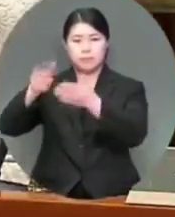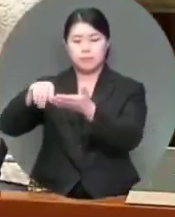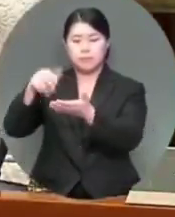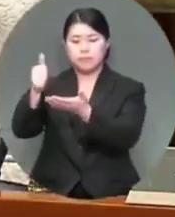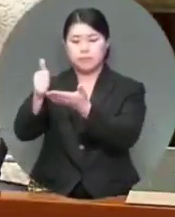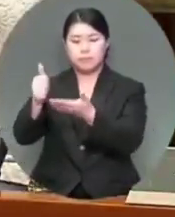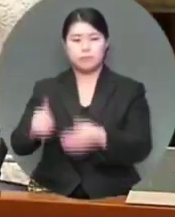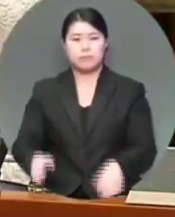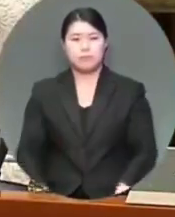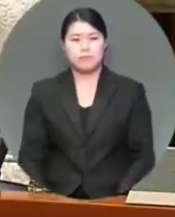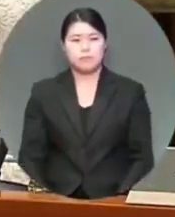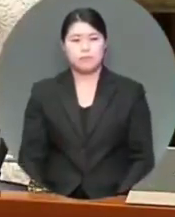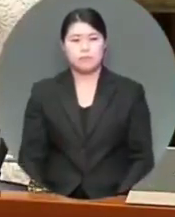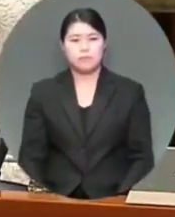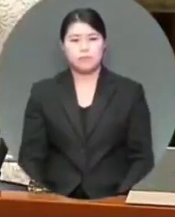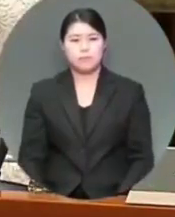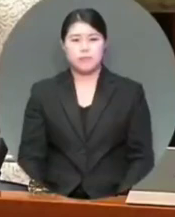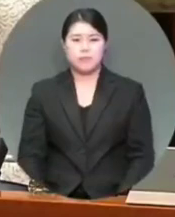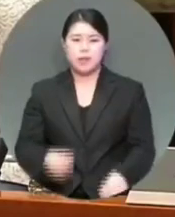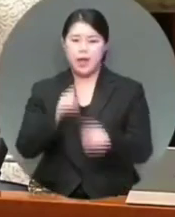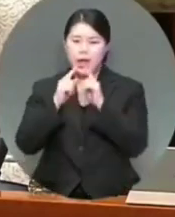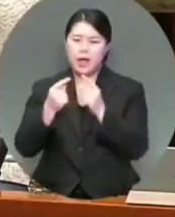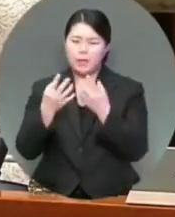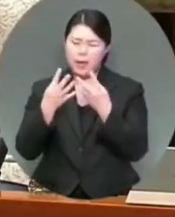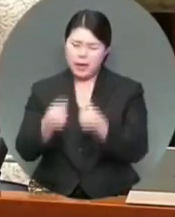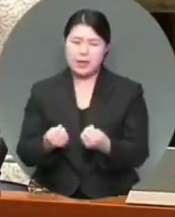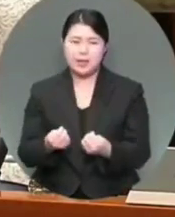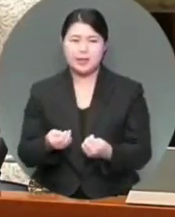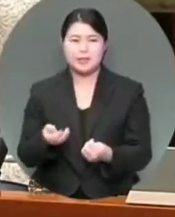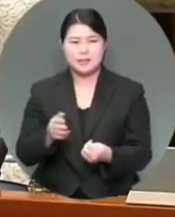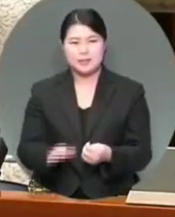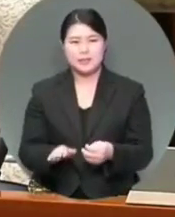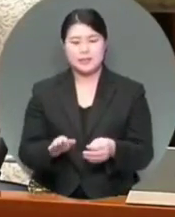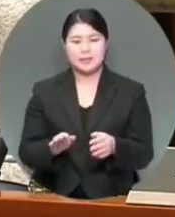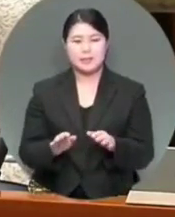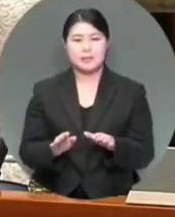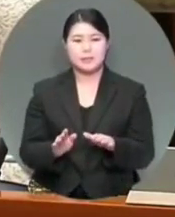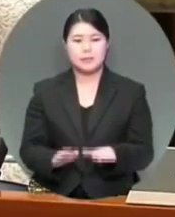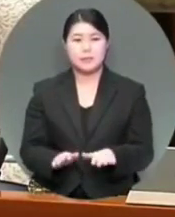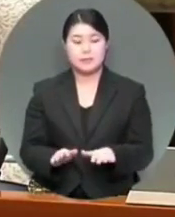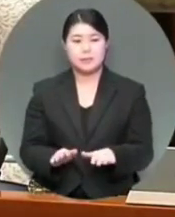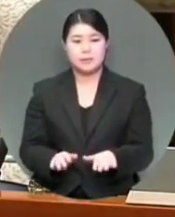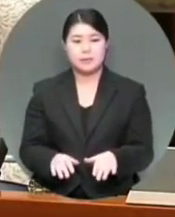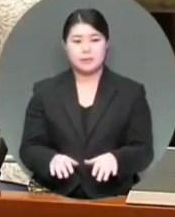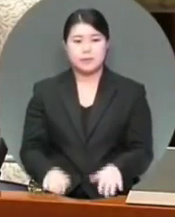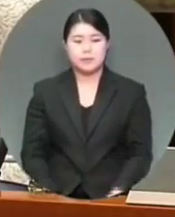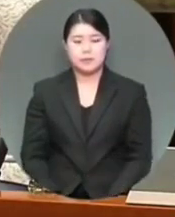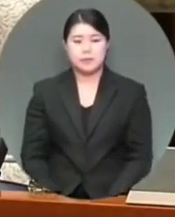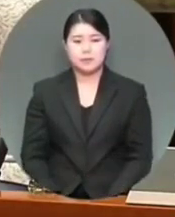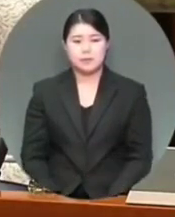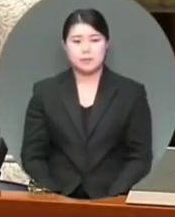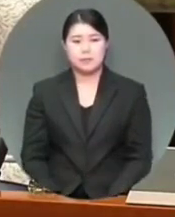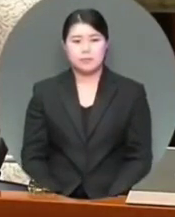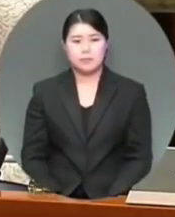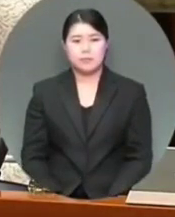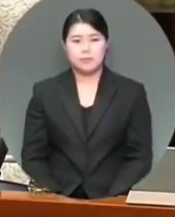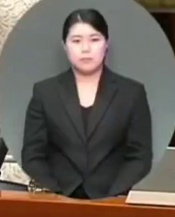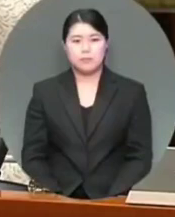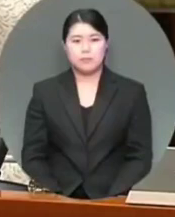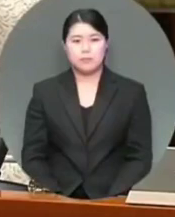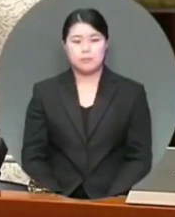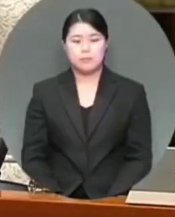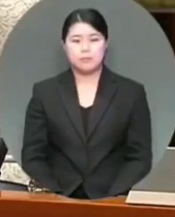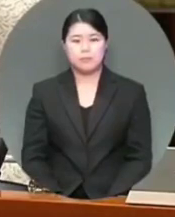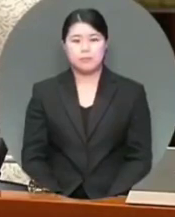국토교통장관님 뭐 하고 싶은 이야기는 많지만 하물업 관련돼서 정상화 좀 시켜주십시오.